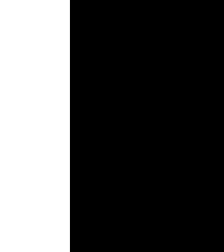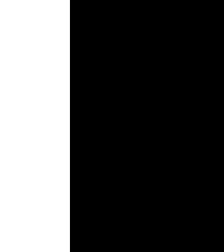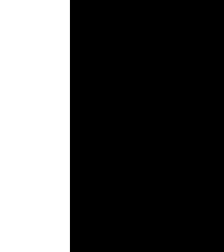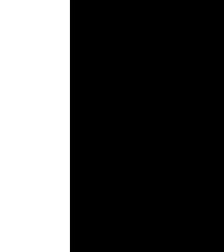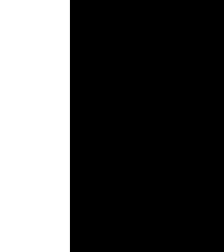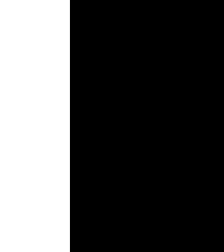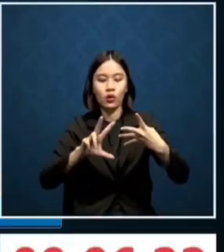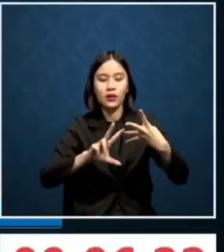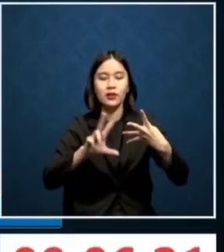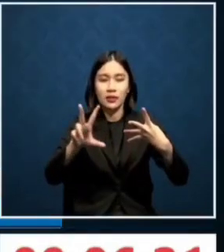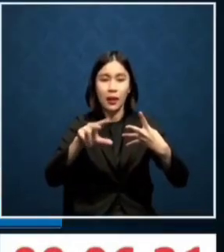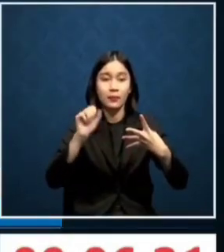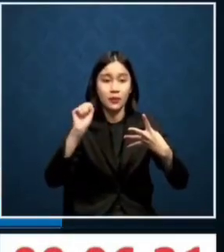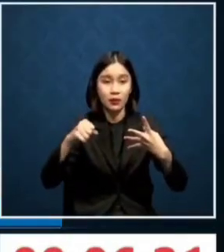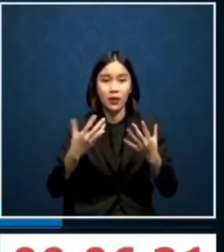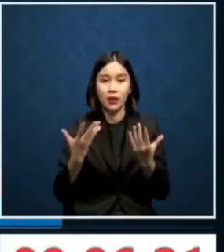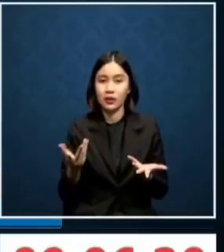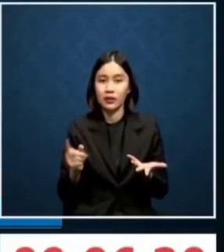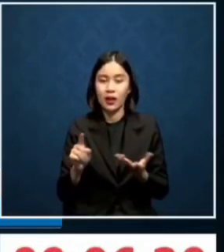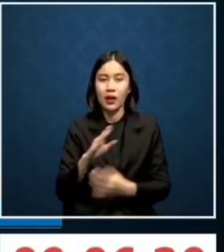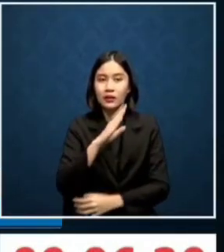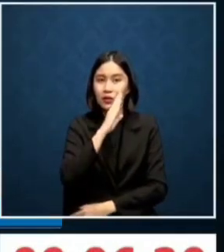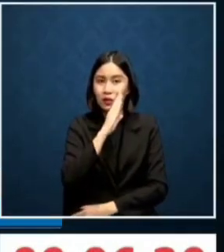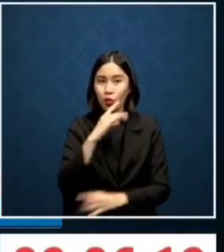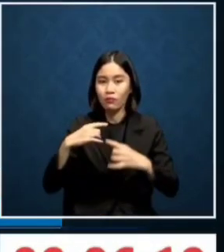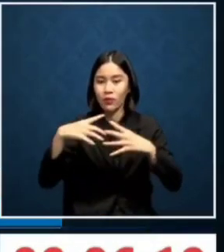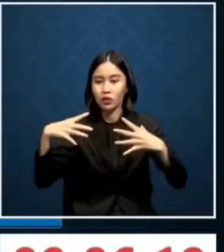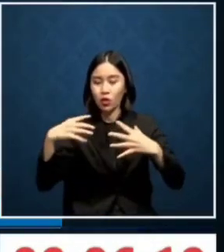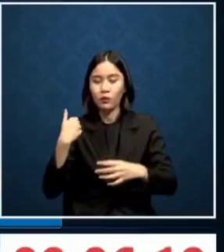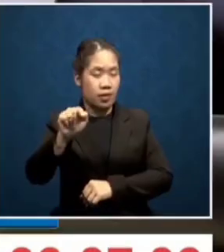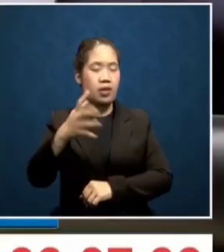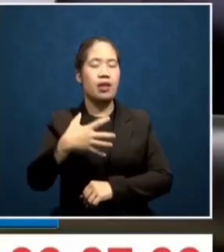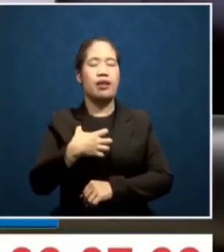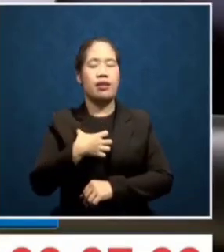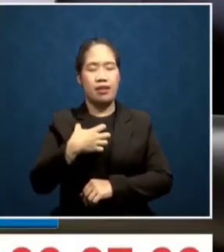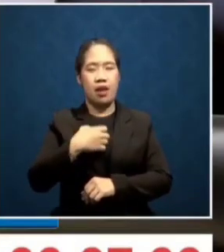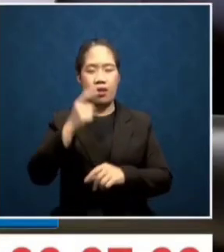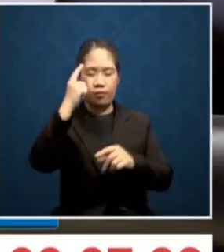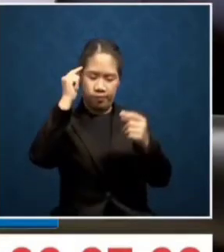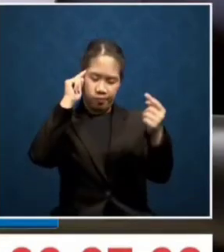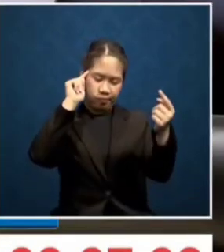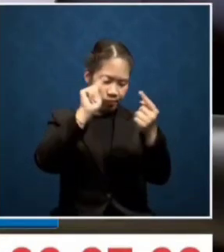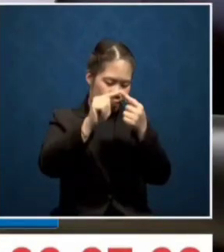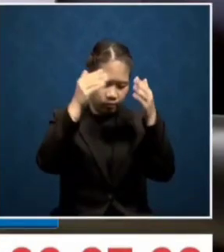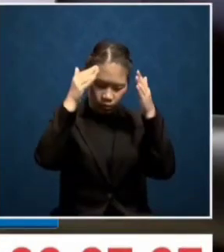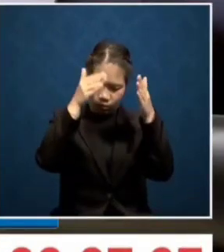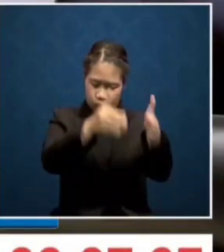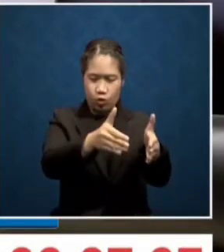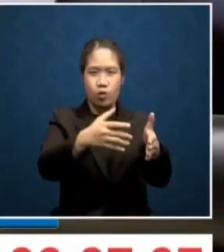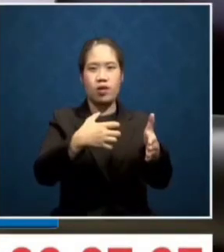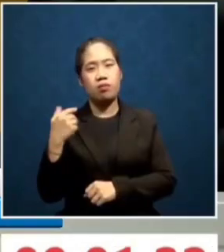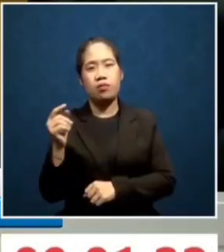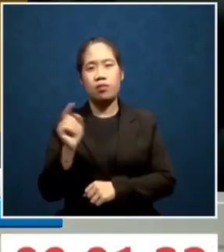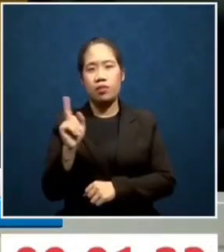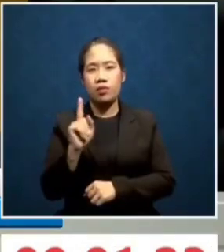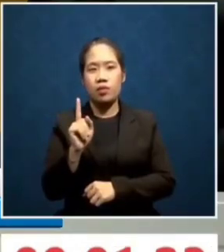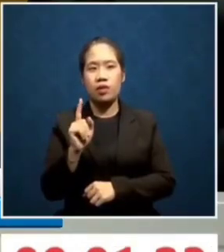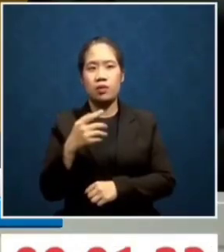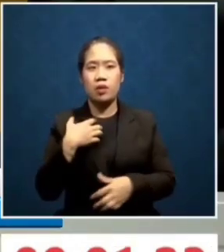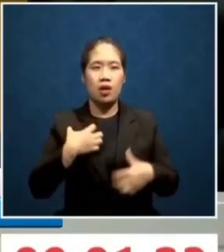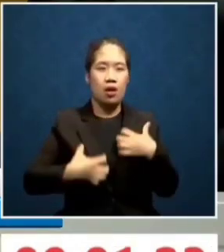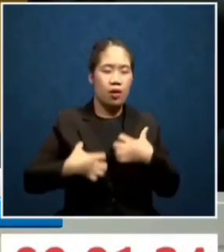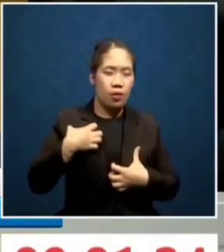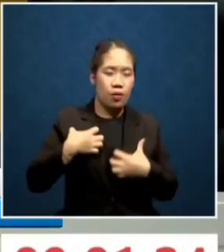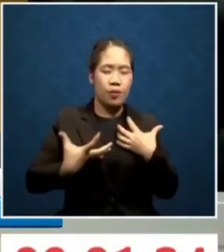จำนวน 11คนนอกจากนี้ที่ประชุมวุฒิสภายังได้พิจารณารายงานประจำปี 2566ศาลรัฐธรรมนูญโดยมีนาย